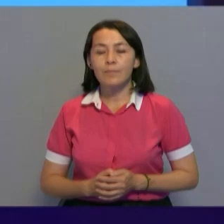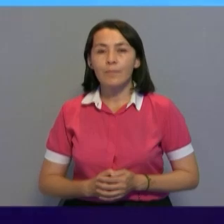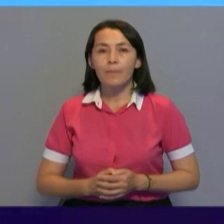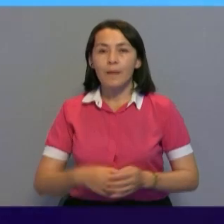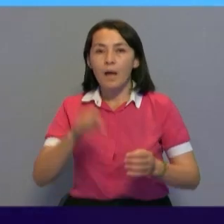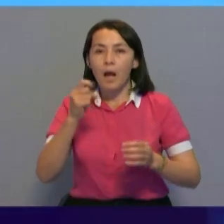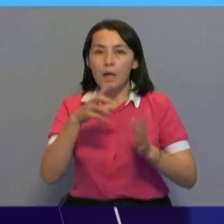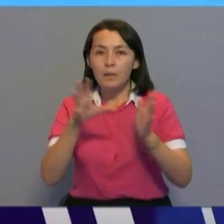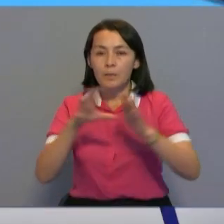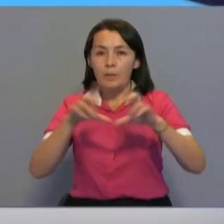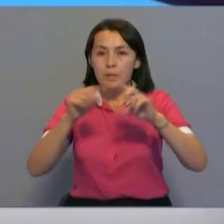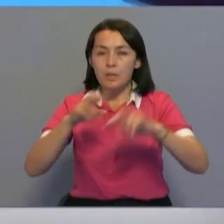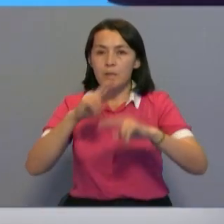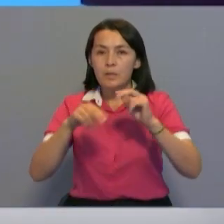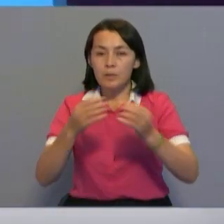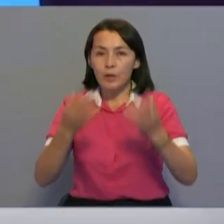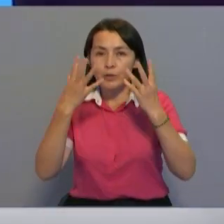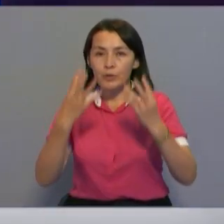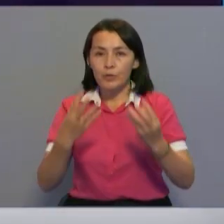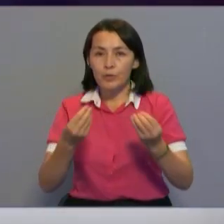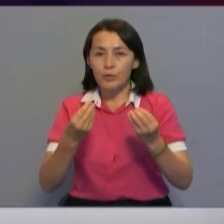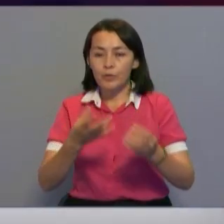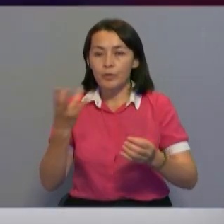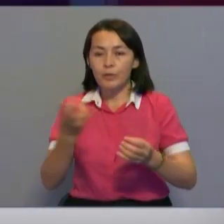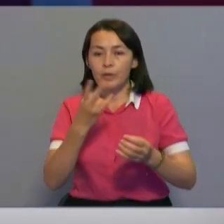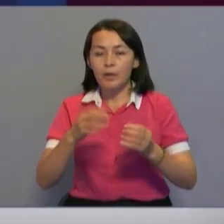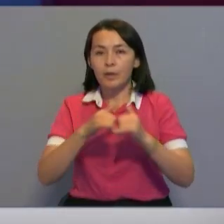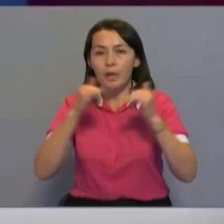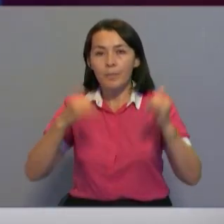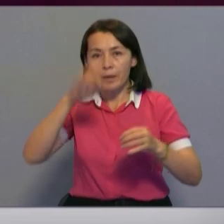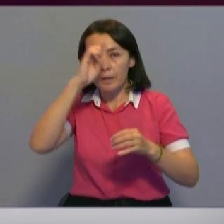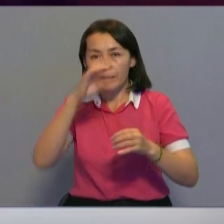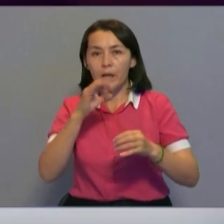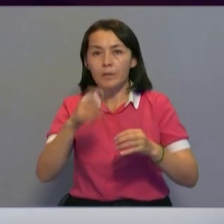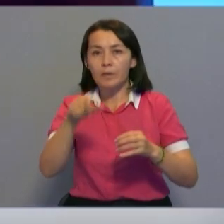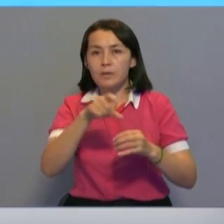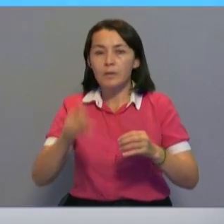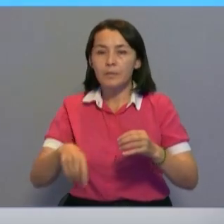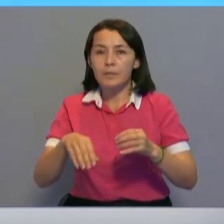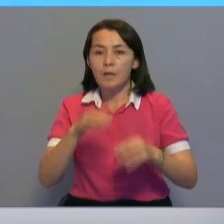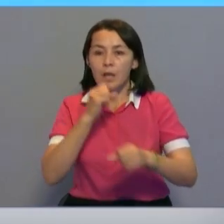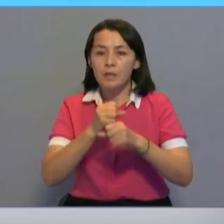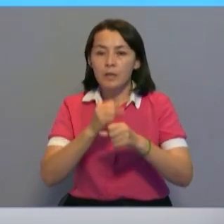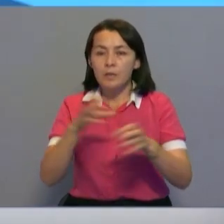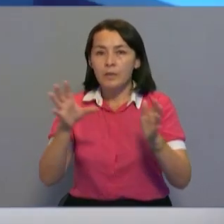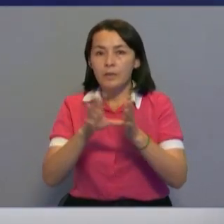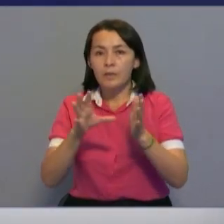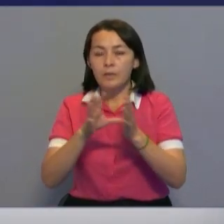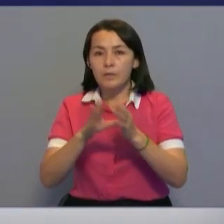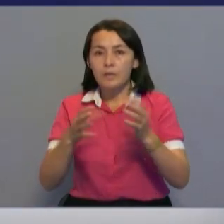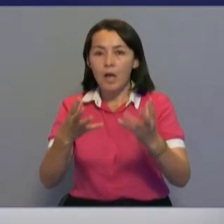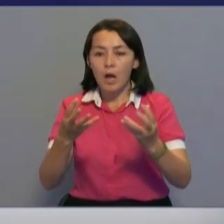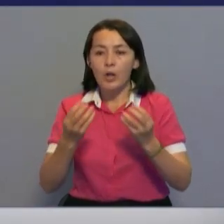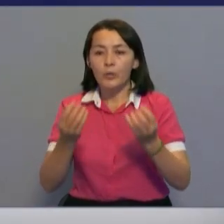Атом электростанциясын салу заман талабы. Дамыған елдерде атомды адамзат игілігіне пайдаланып, электр